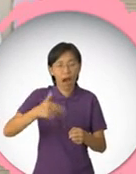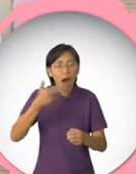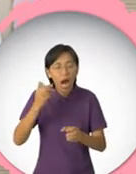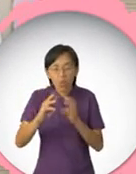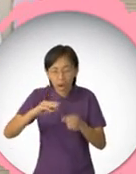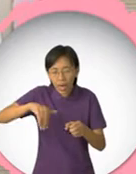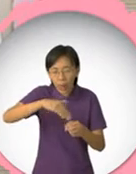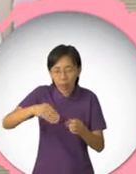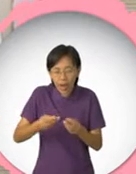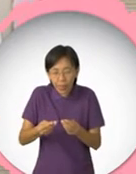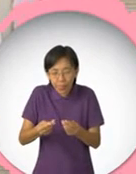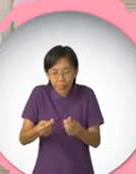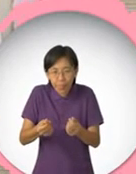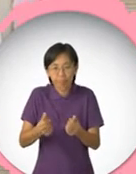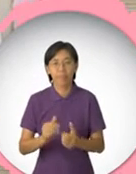ม